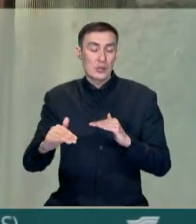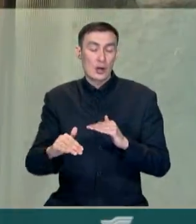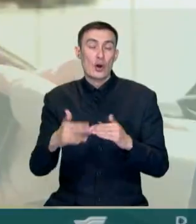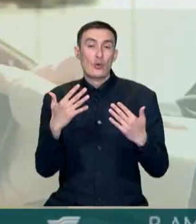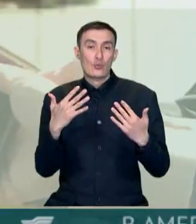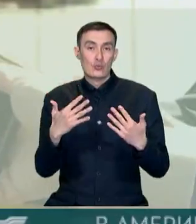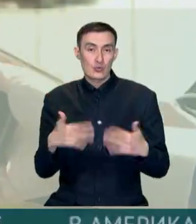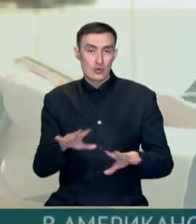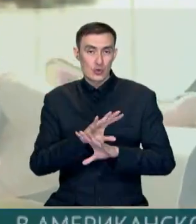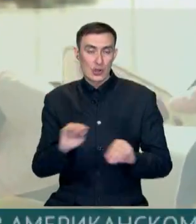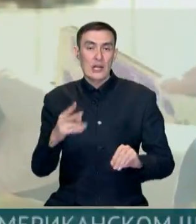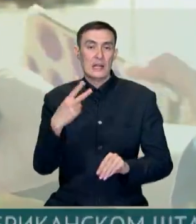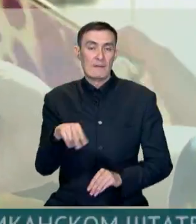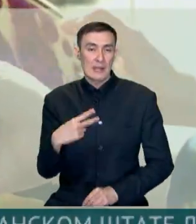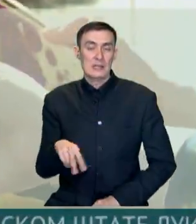ним из них